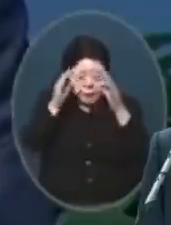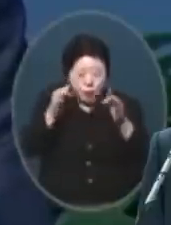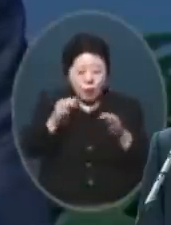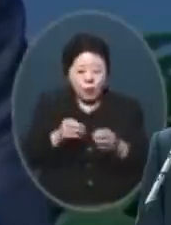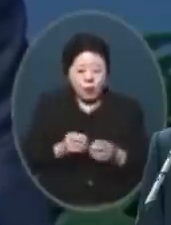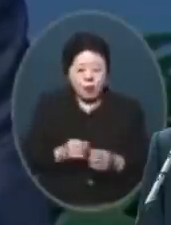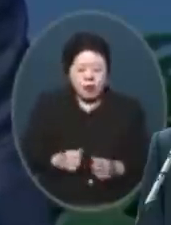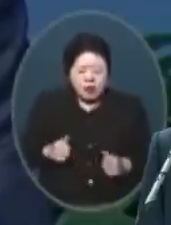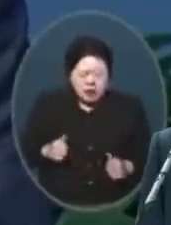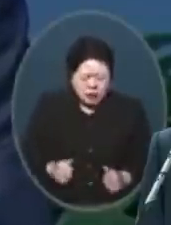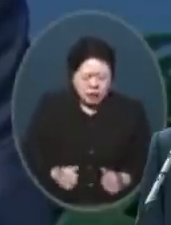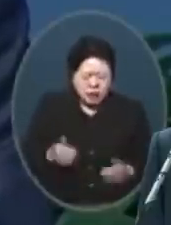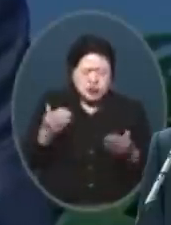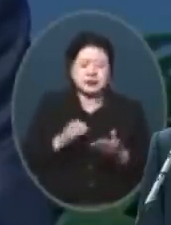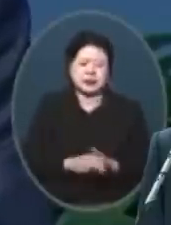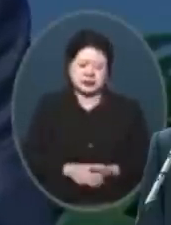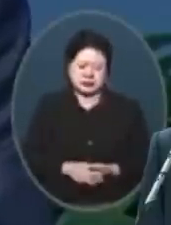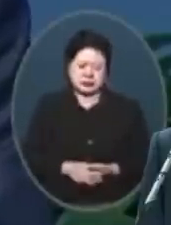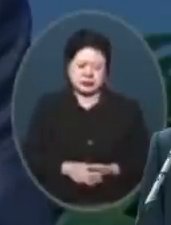뛰었습니다.